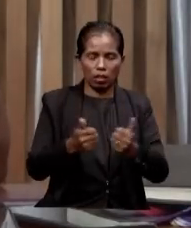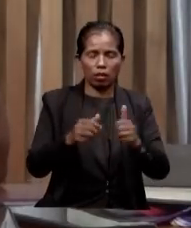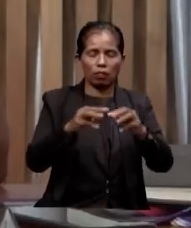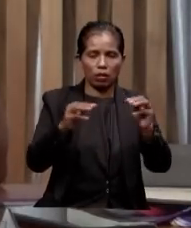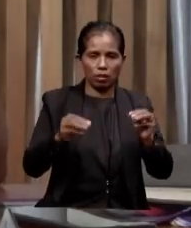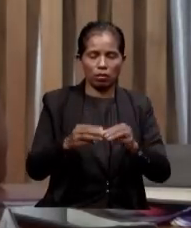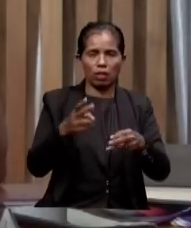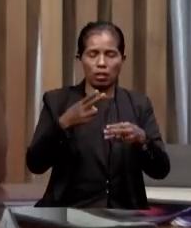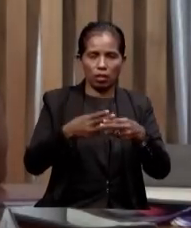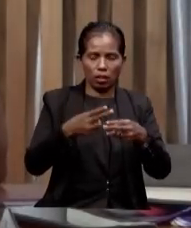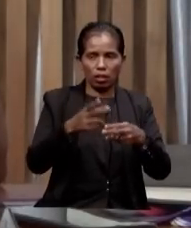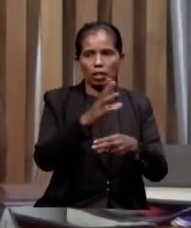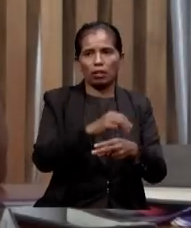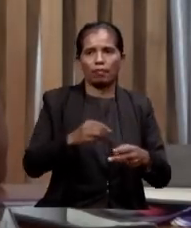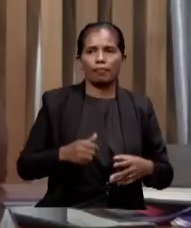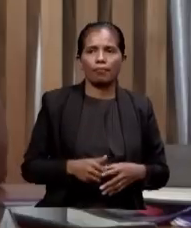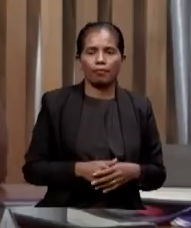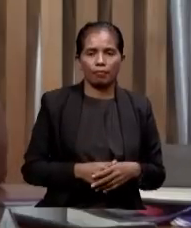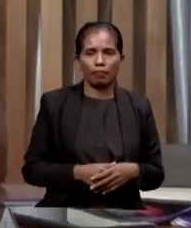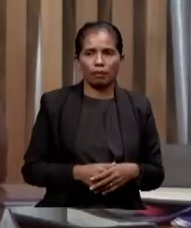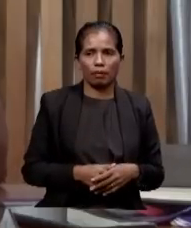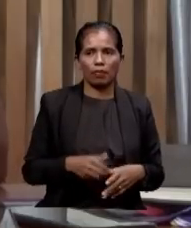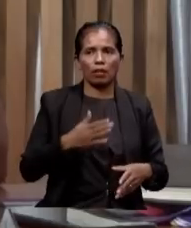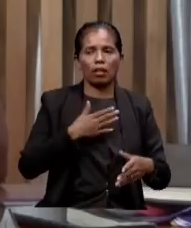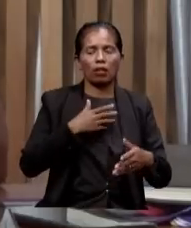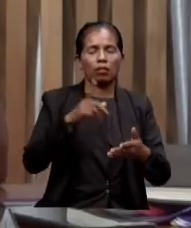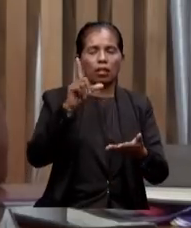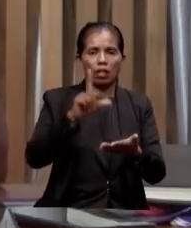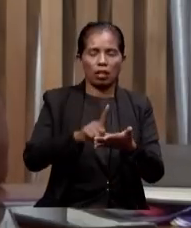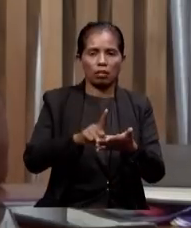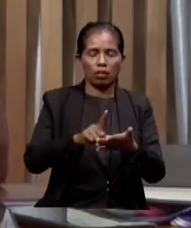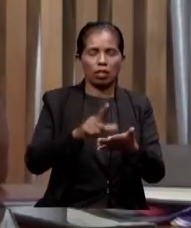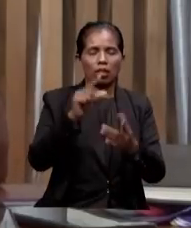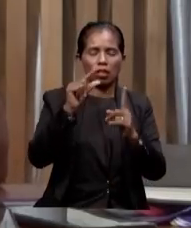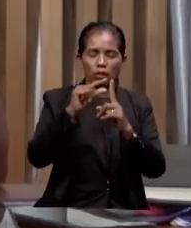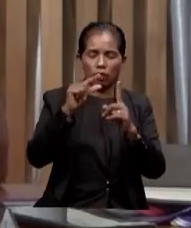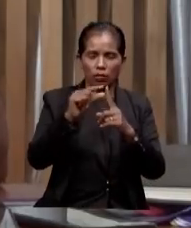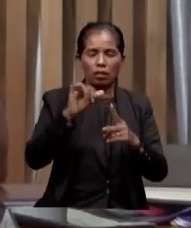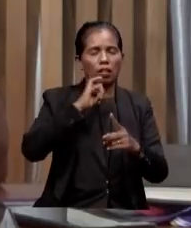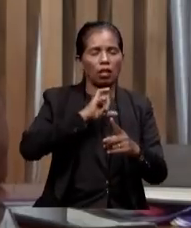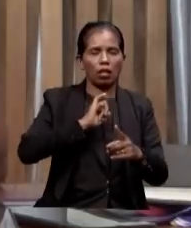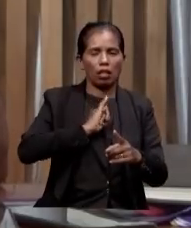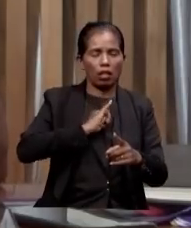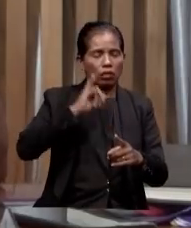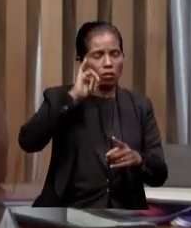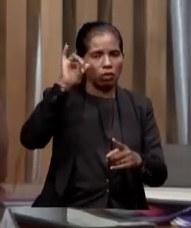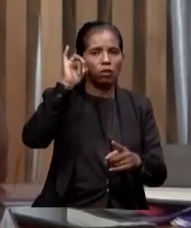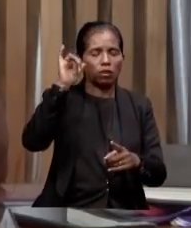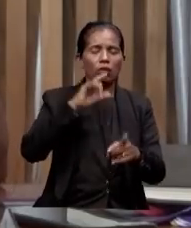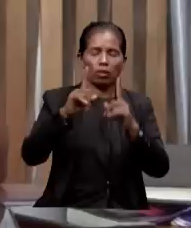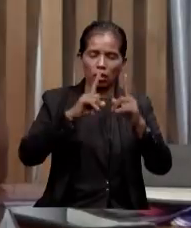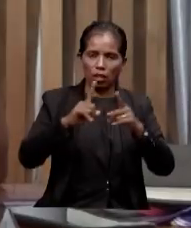nenara iha ne hau ne lingguasen nebe maka hau kuliah orseik ne maka bali ute ya tambah ne